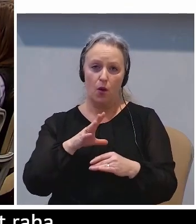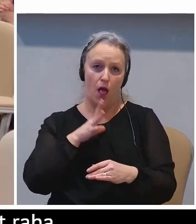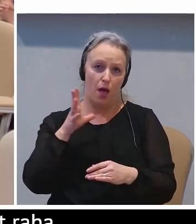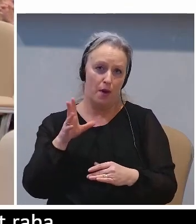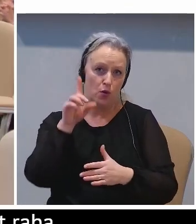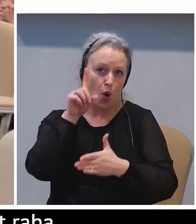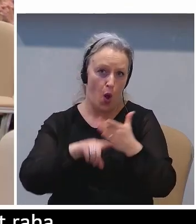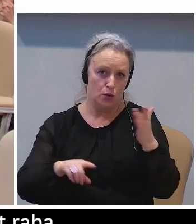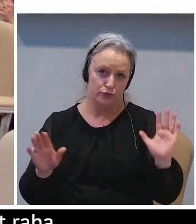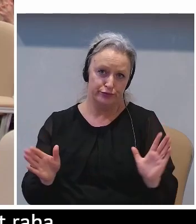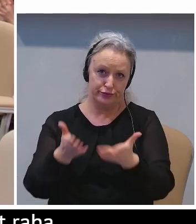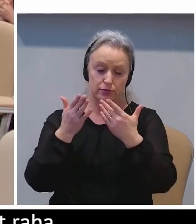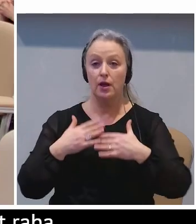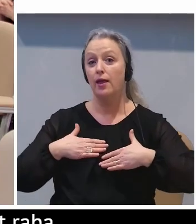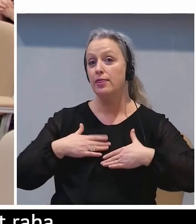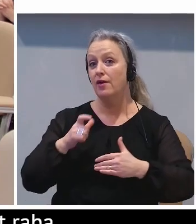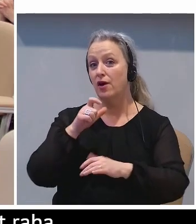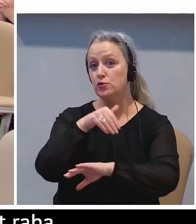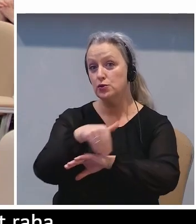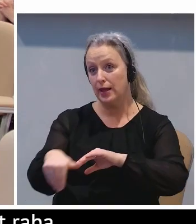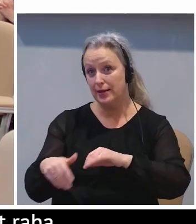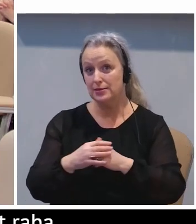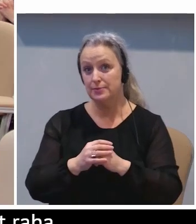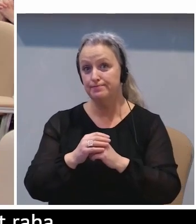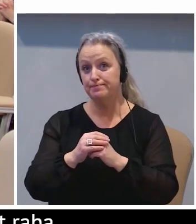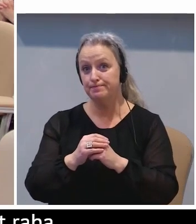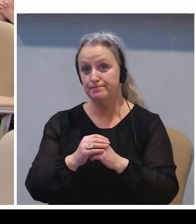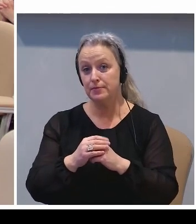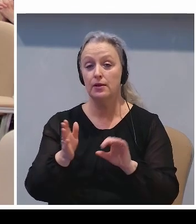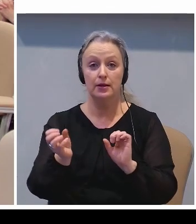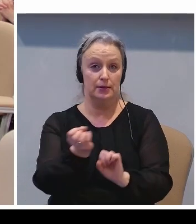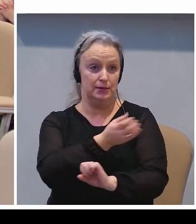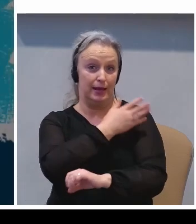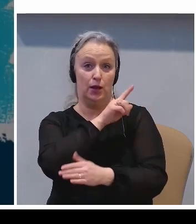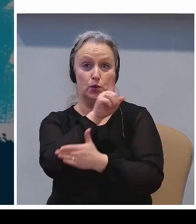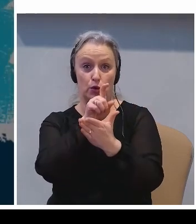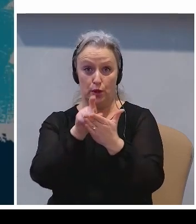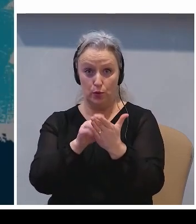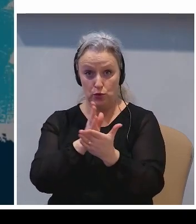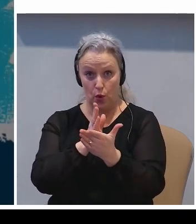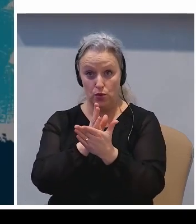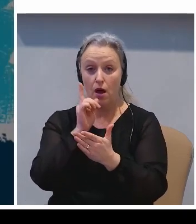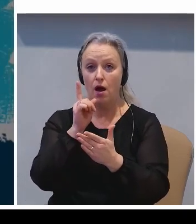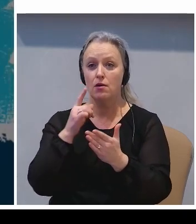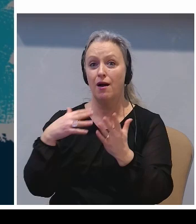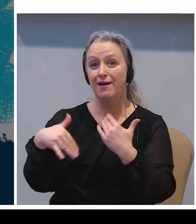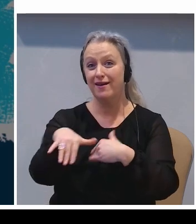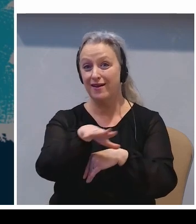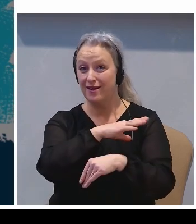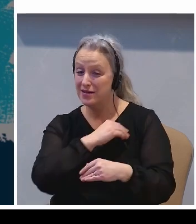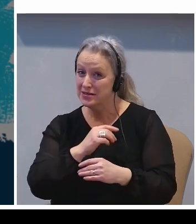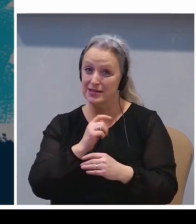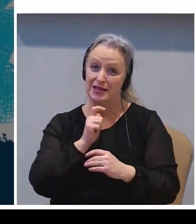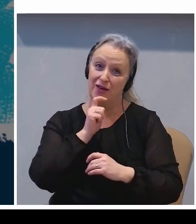Tänan vastuse eest. Ka seinal on küsimusi, aga kõigile neile ei ole ajapuudusel